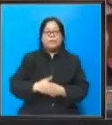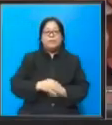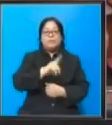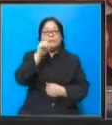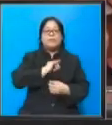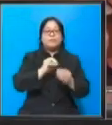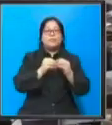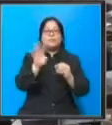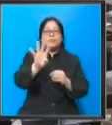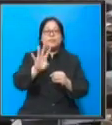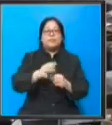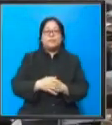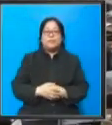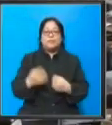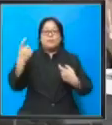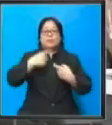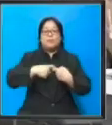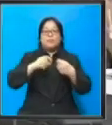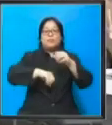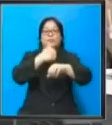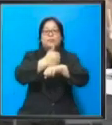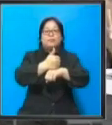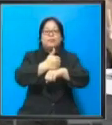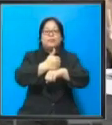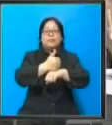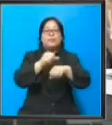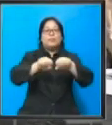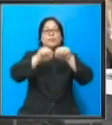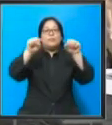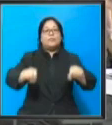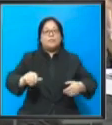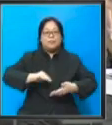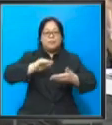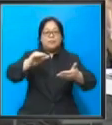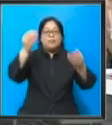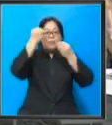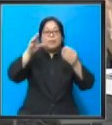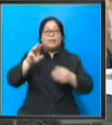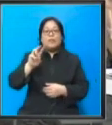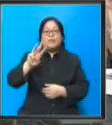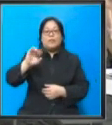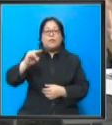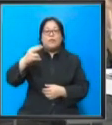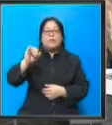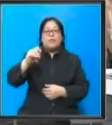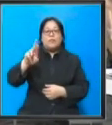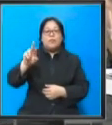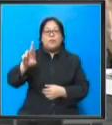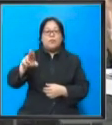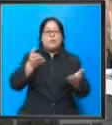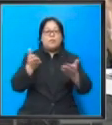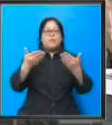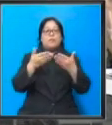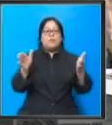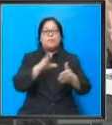jualan saya adalah 64 berkenan penuh pohon sistem pemberian maklumat atau whistleblower system di peringatan